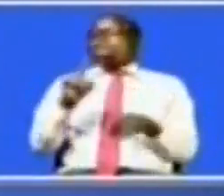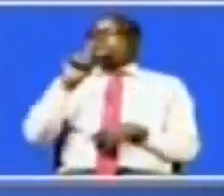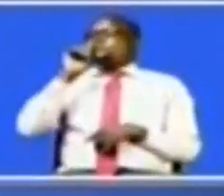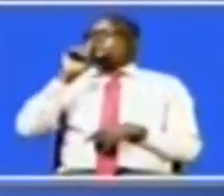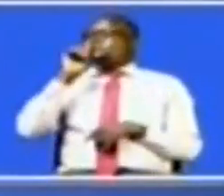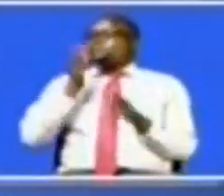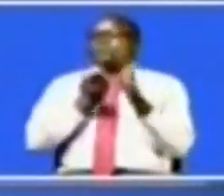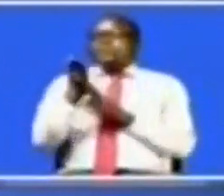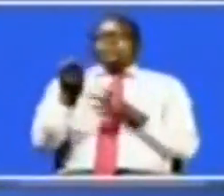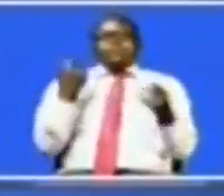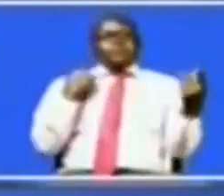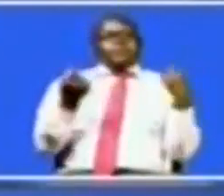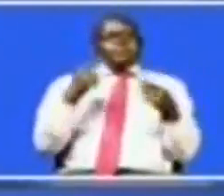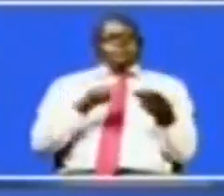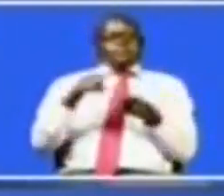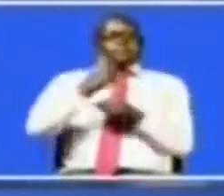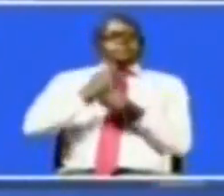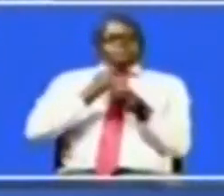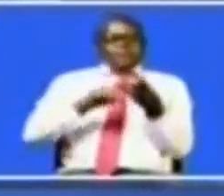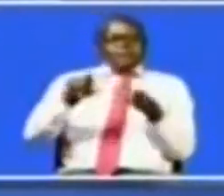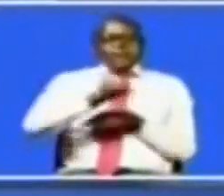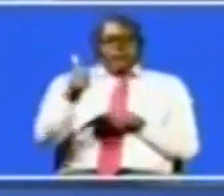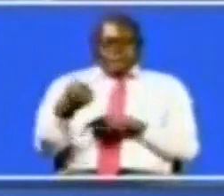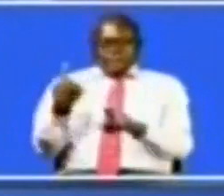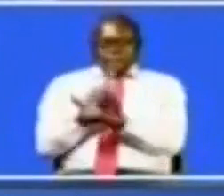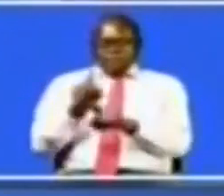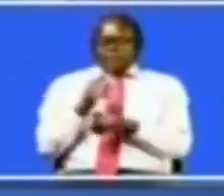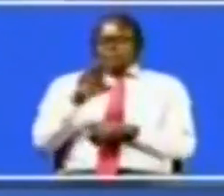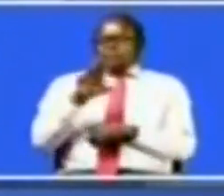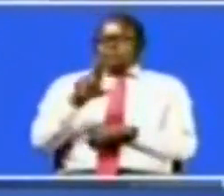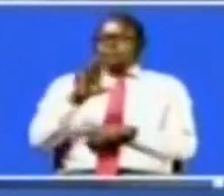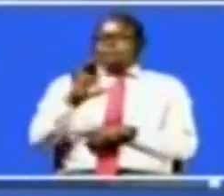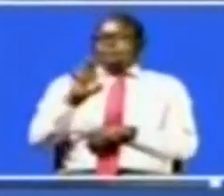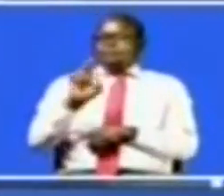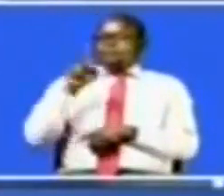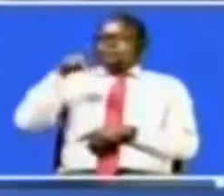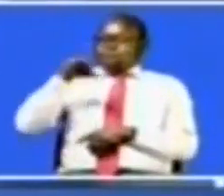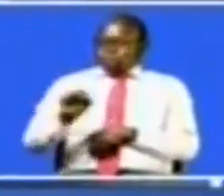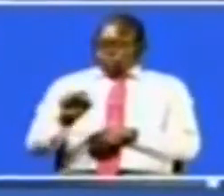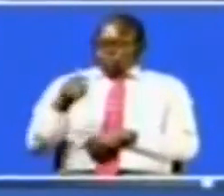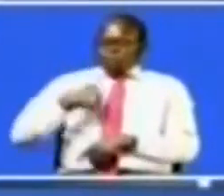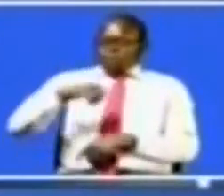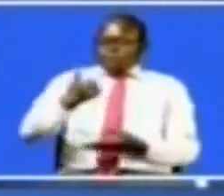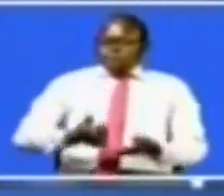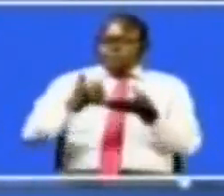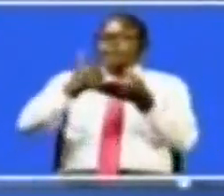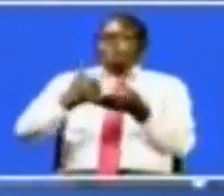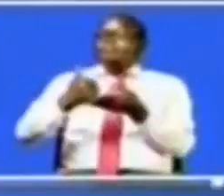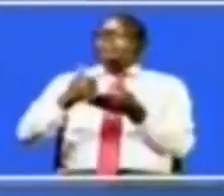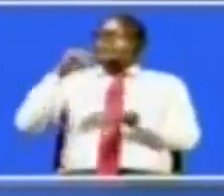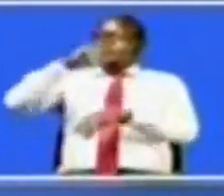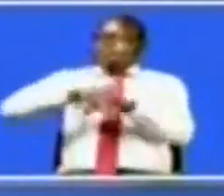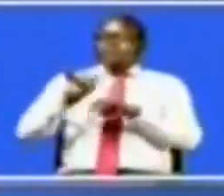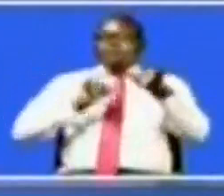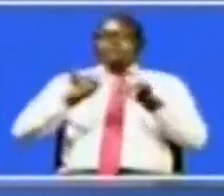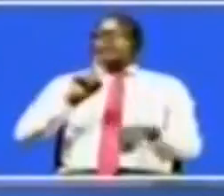tunapata kutoka kwa majani, kahawa na mimea ya aina hiyo. Ili tuweze kuwasaidia, ili hata serikali kipata foreign